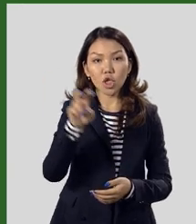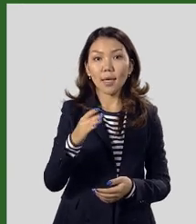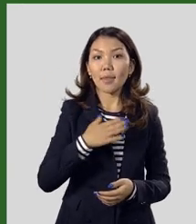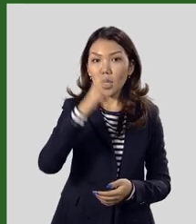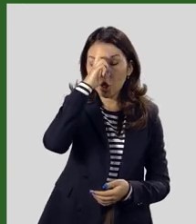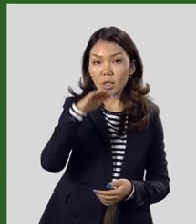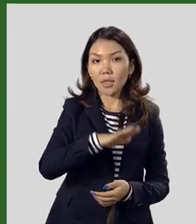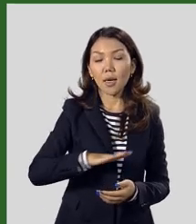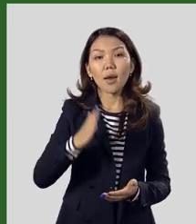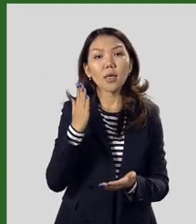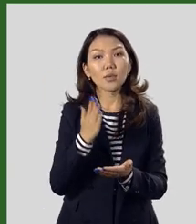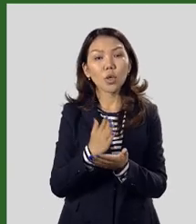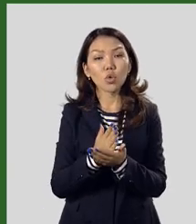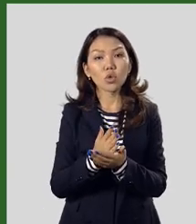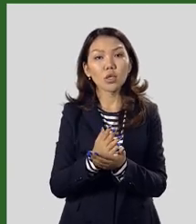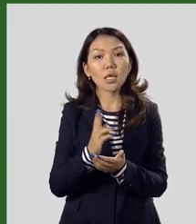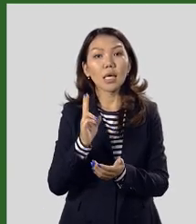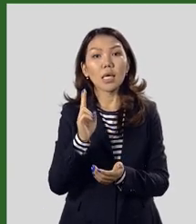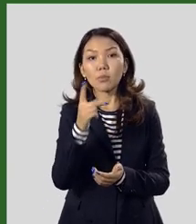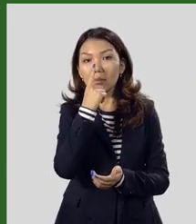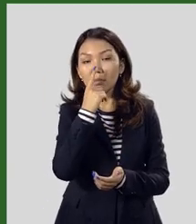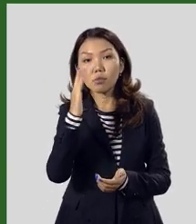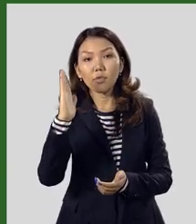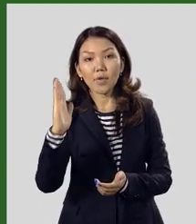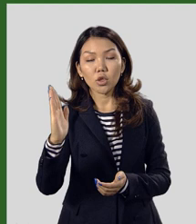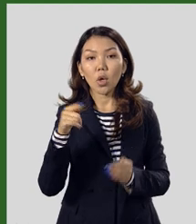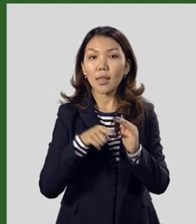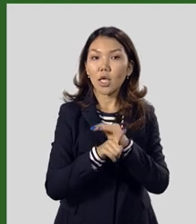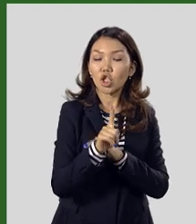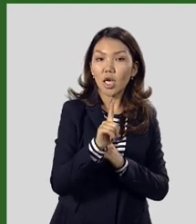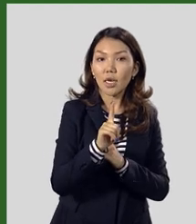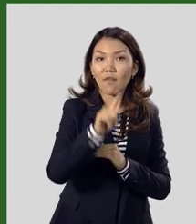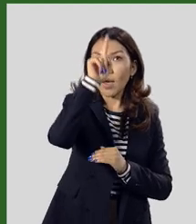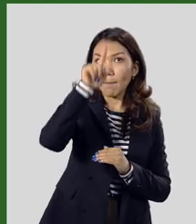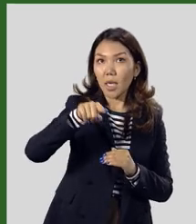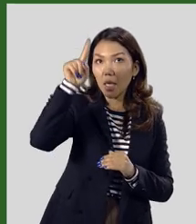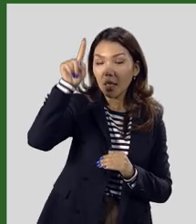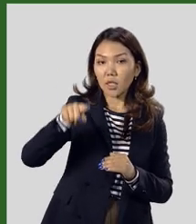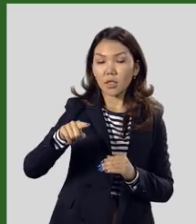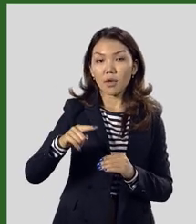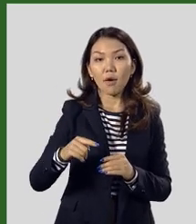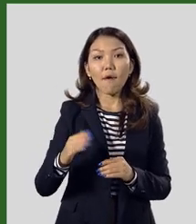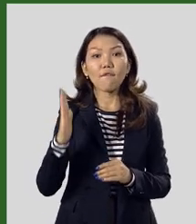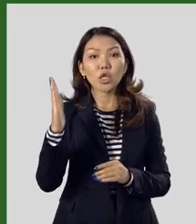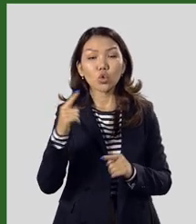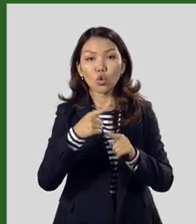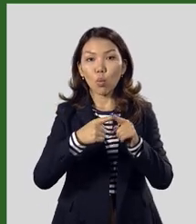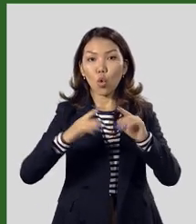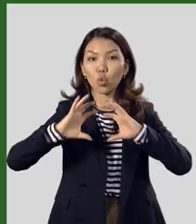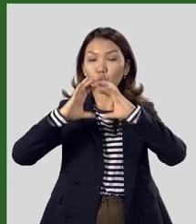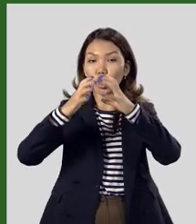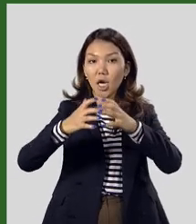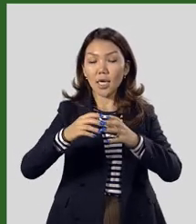Наша страна расположена к востоку от начального меридиана в восточном полушарии.